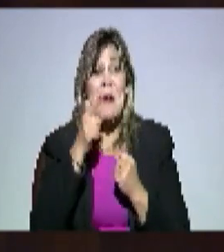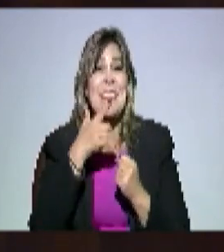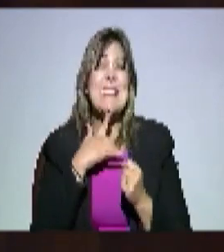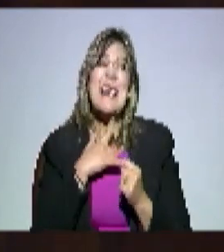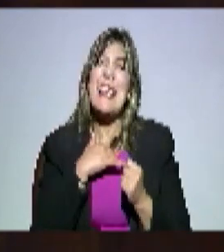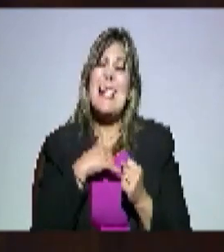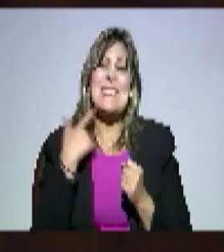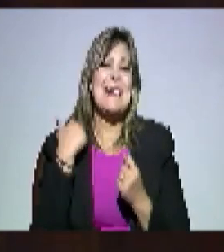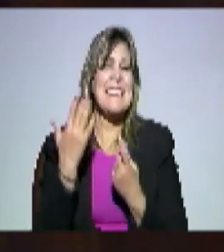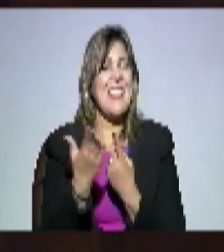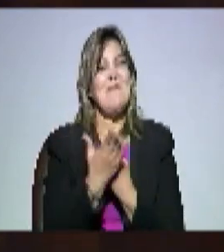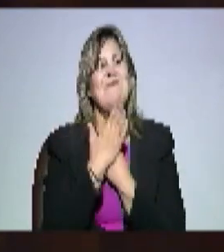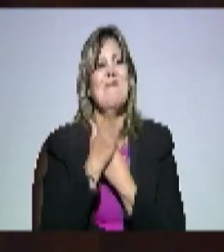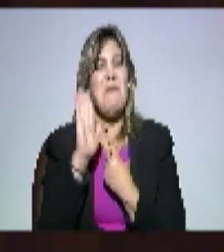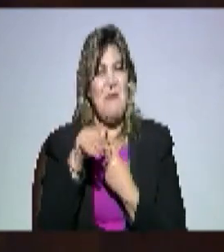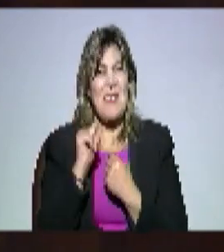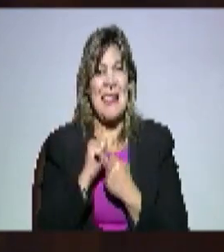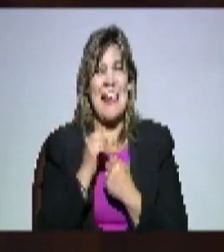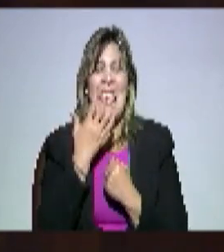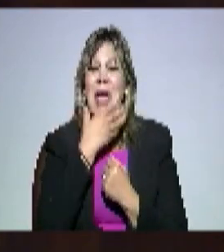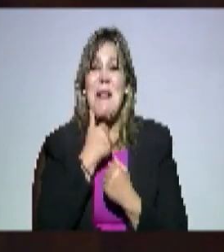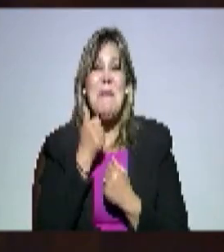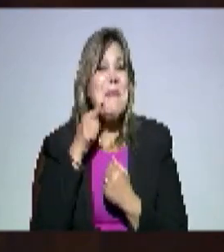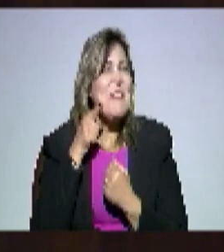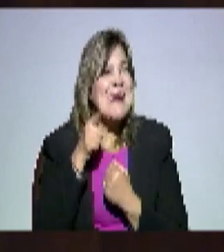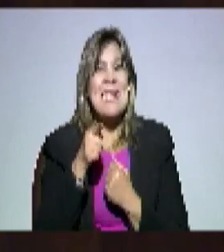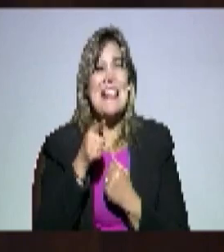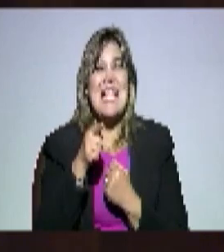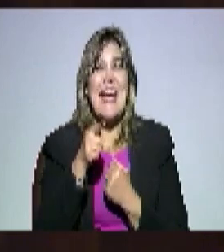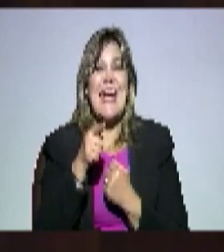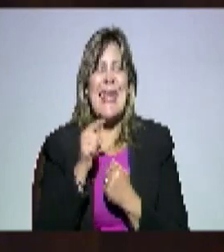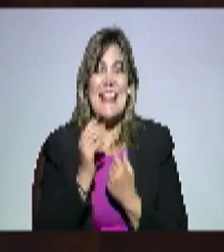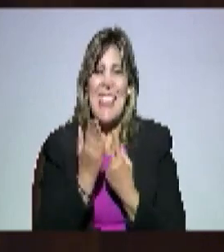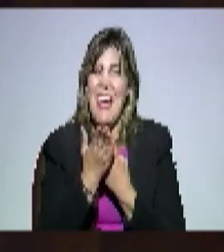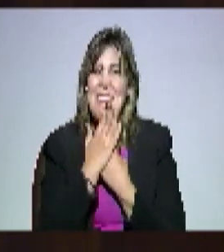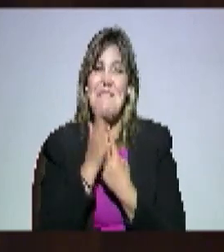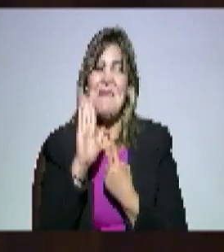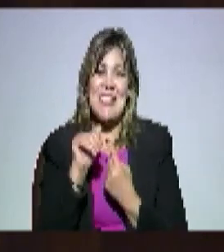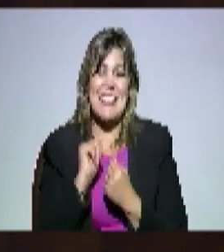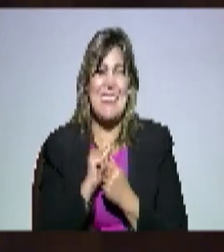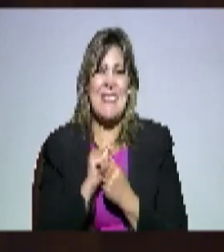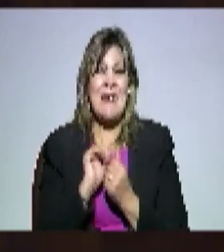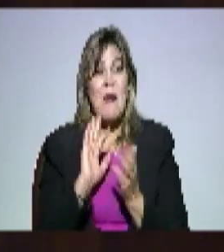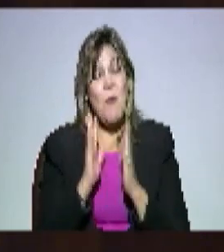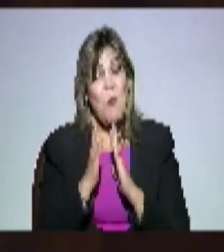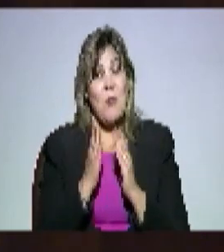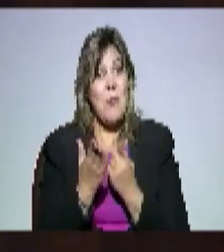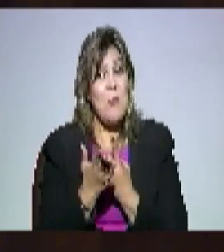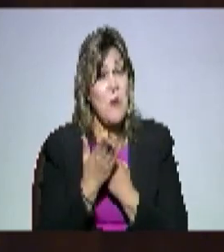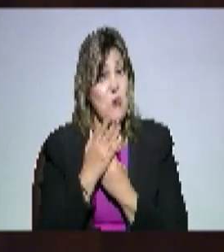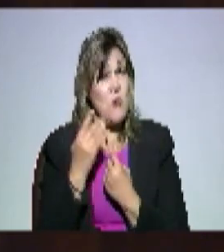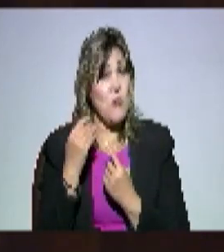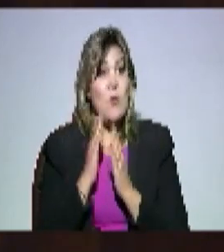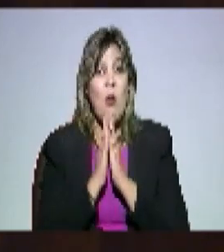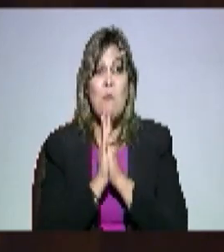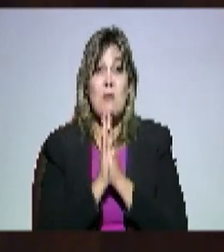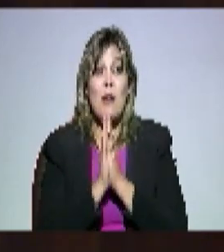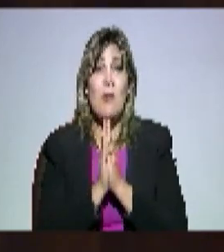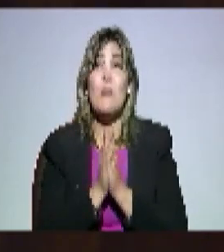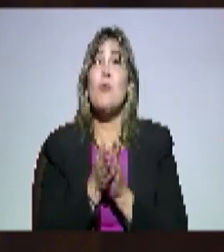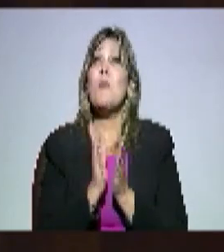ان ليك ضهر حلو قوي ان تحس ان ليك ضهر وطبعا بيسندو بصلواتهم اللي بيرفعوها